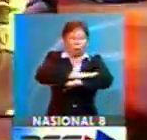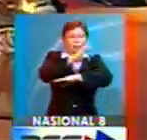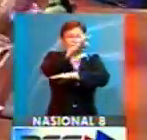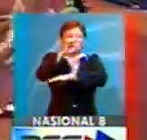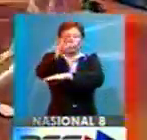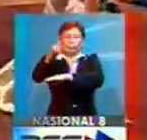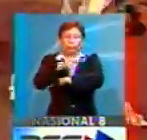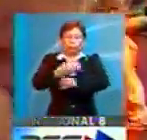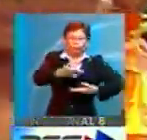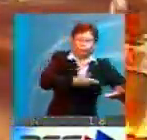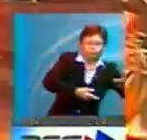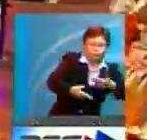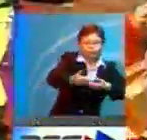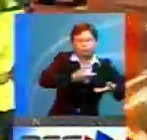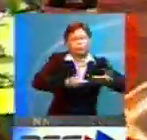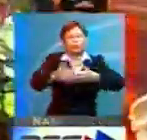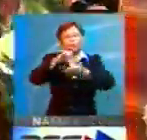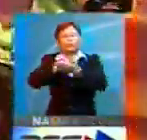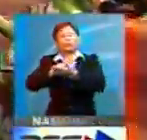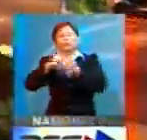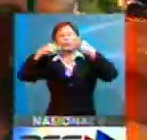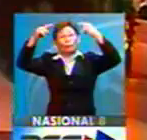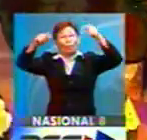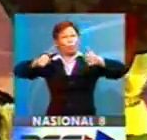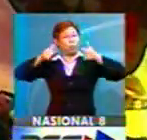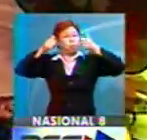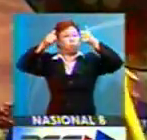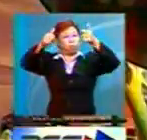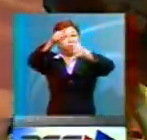ribu ya. Baik, nampaknya itu satu pencapaian yang cukup baik